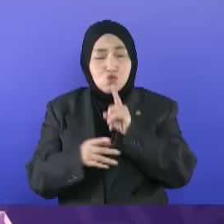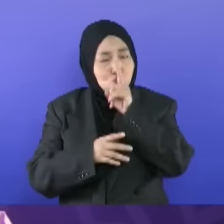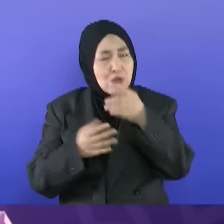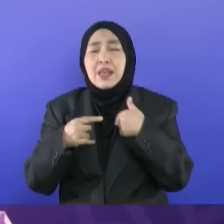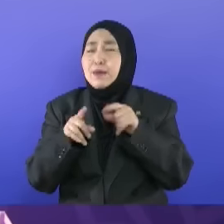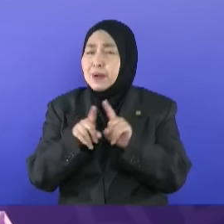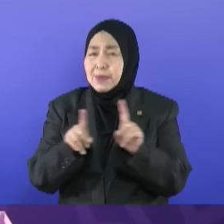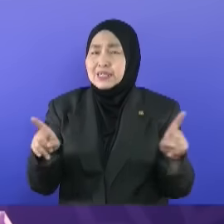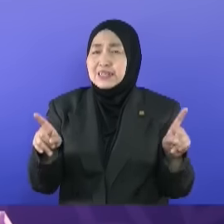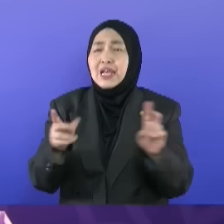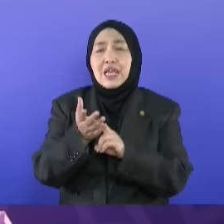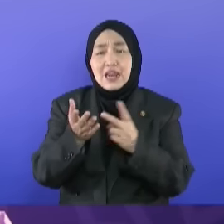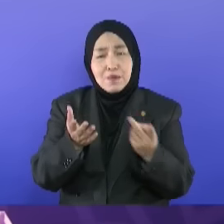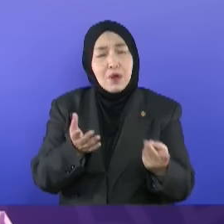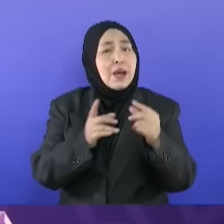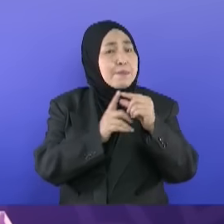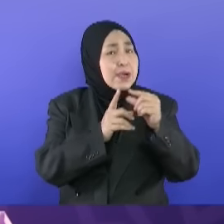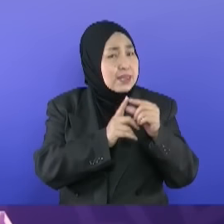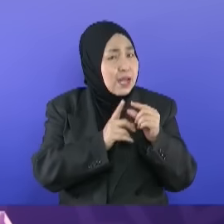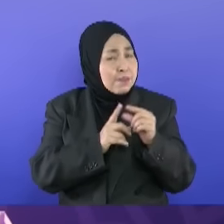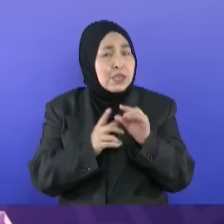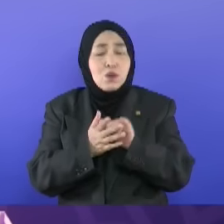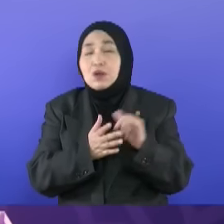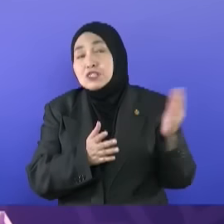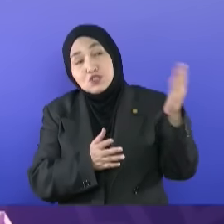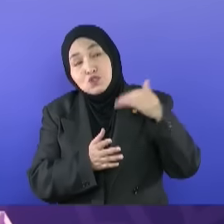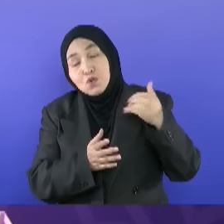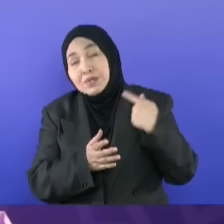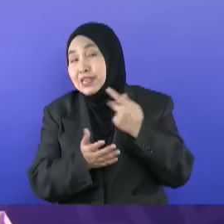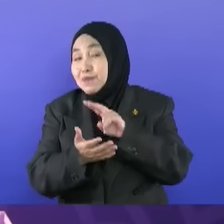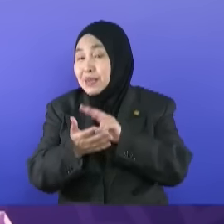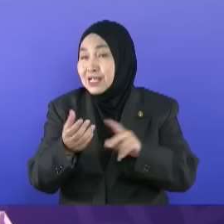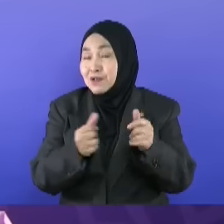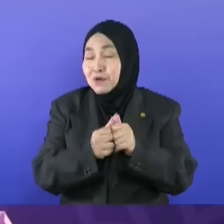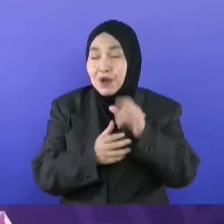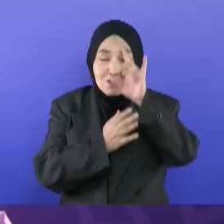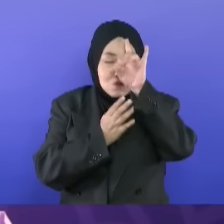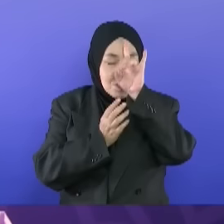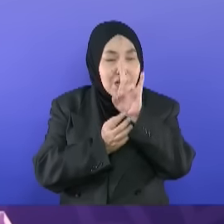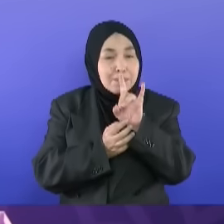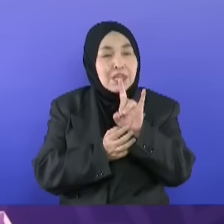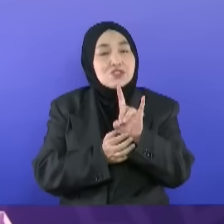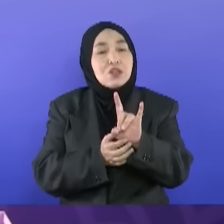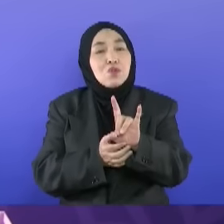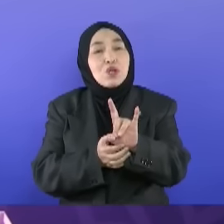perbezaan dari sudut tadabur dan juga perkataan-perkataannya. Jom kita baca terlebih dahulu. Auzubillahiminasyaitanirrajim.